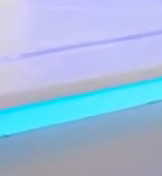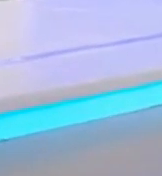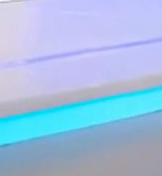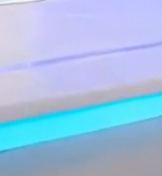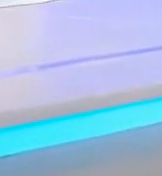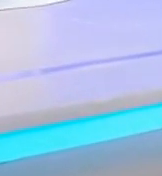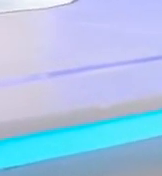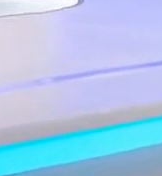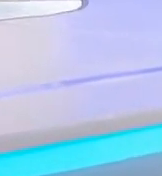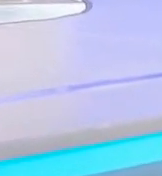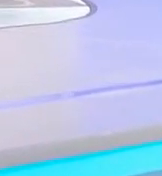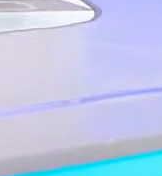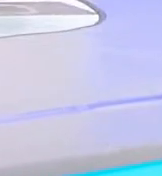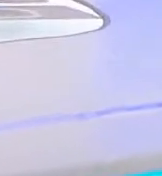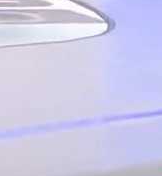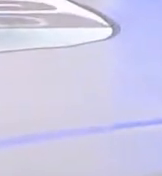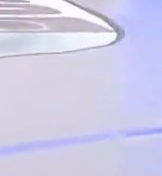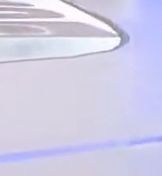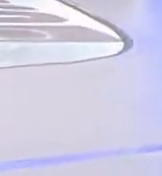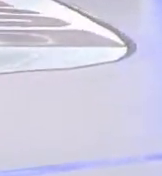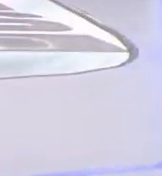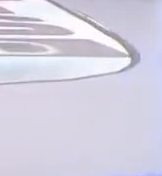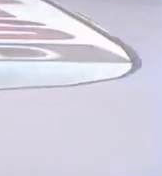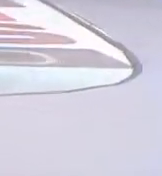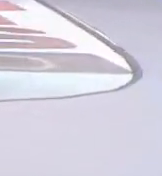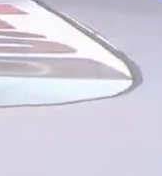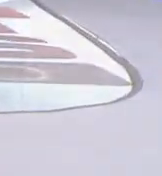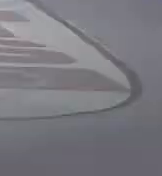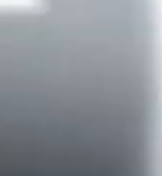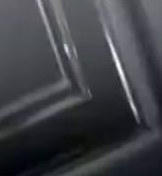Tutok lang dito sa 24 Oras Weekend.